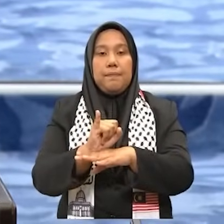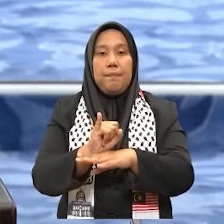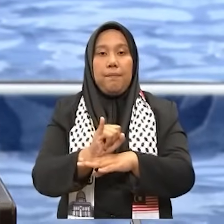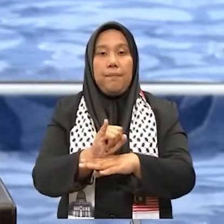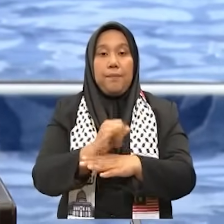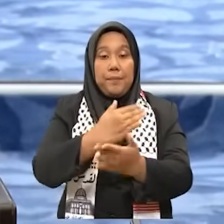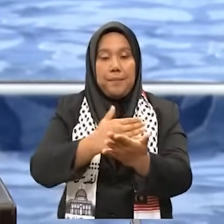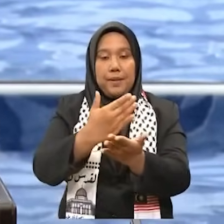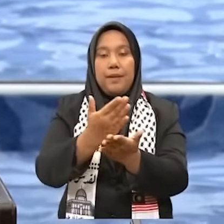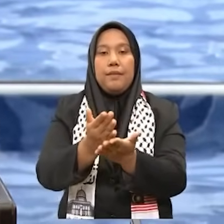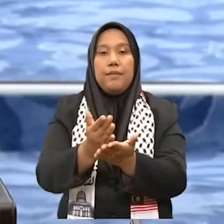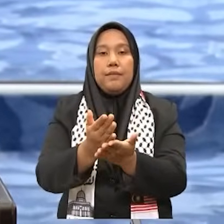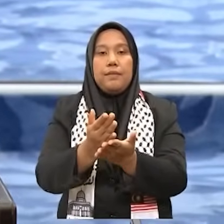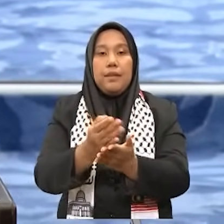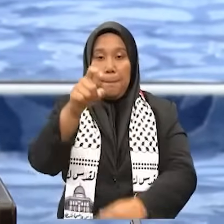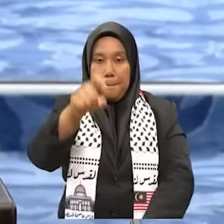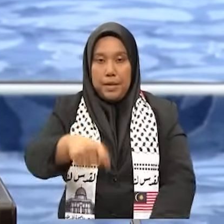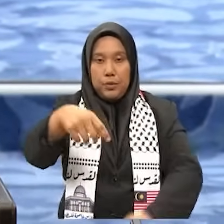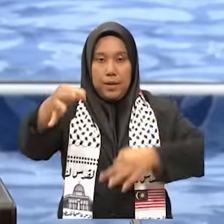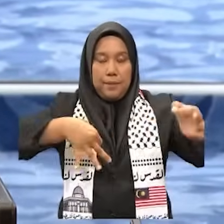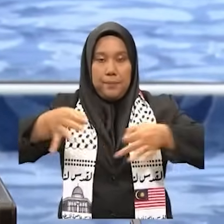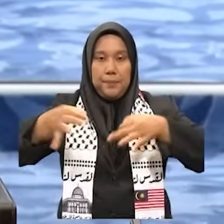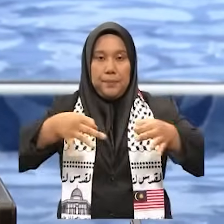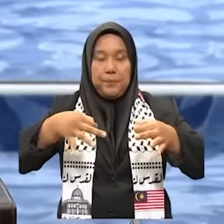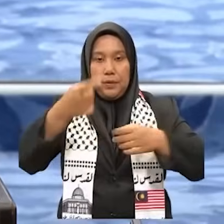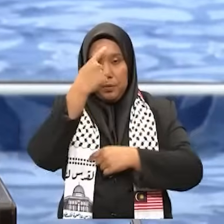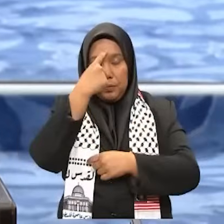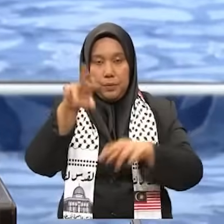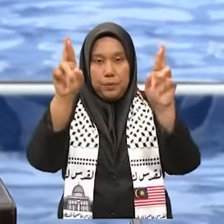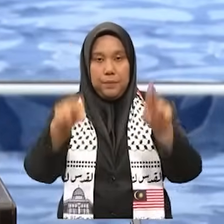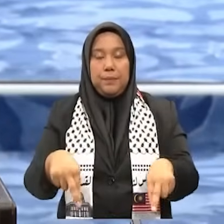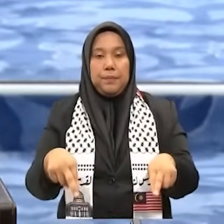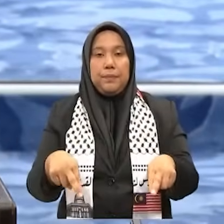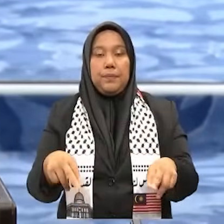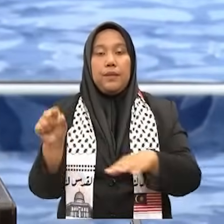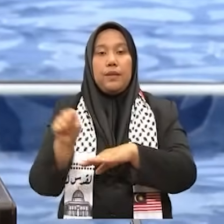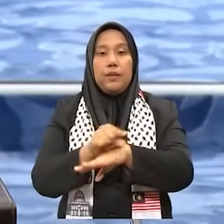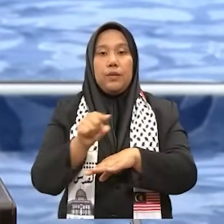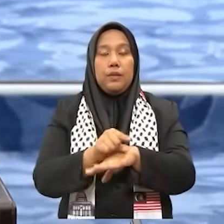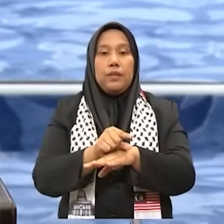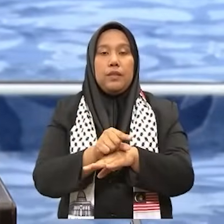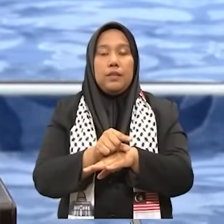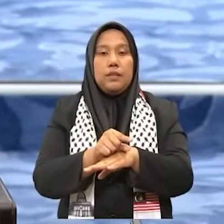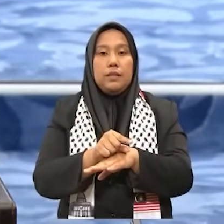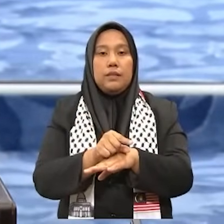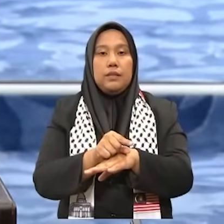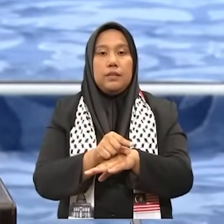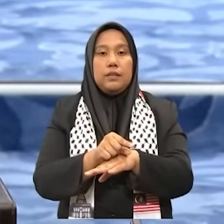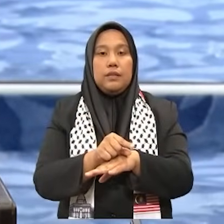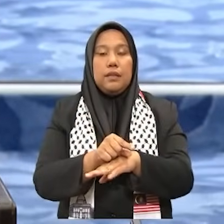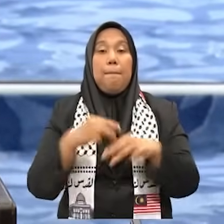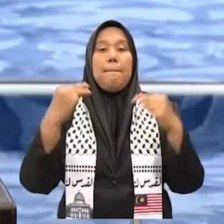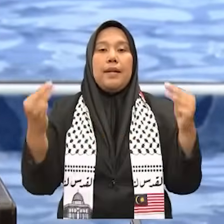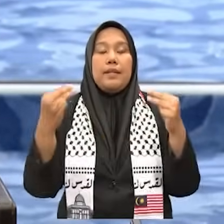belanjawan tentunya, itu perlu diterangkan kepada rakyat. Kita gunakan jentera dan majlis-majlis yang sedia